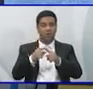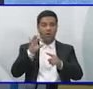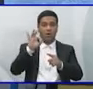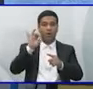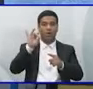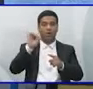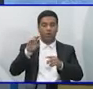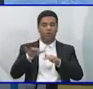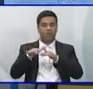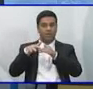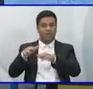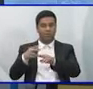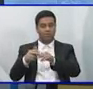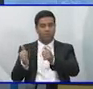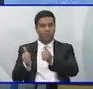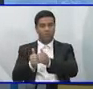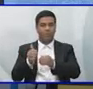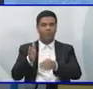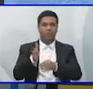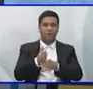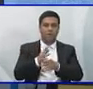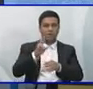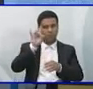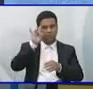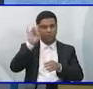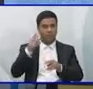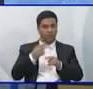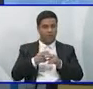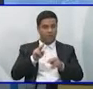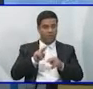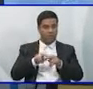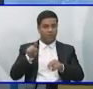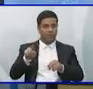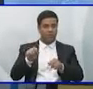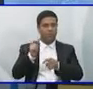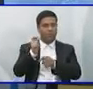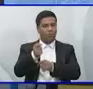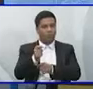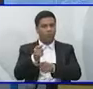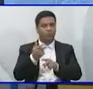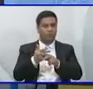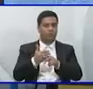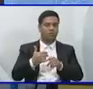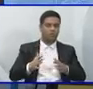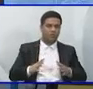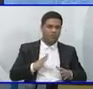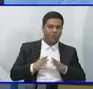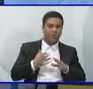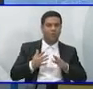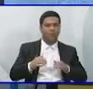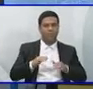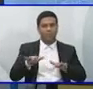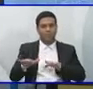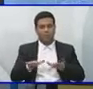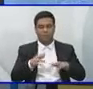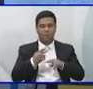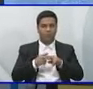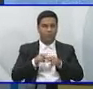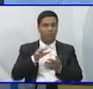havzalarida demak, baliqchilik va ovchilik qilish uchun, ya'ni mashg'ulotlari bilan shug'ullanish